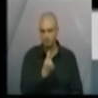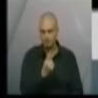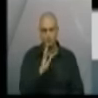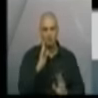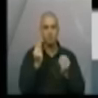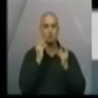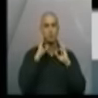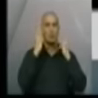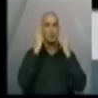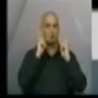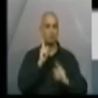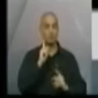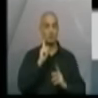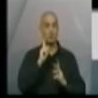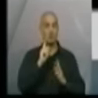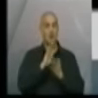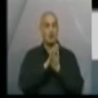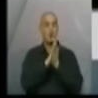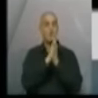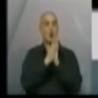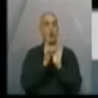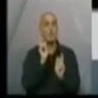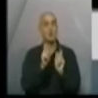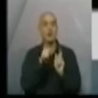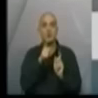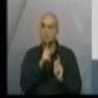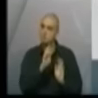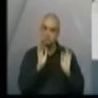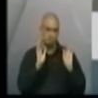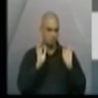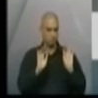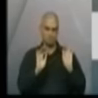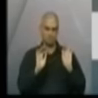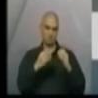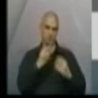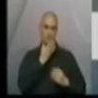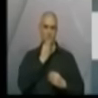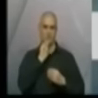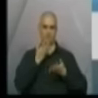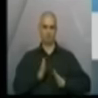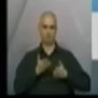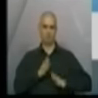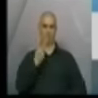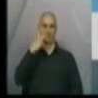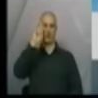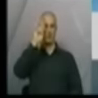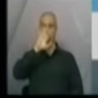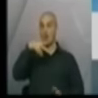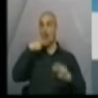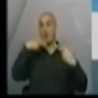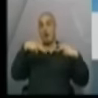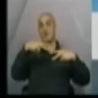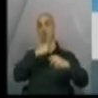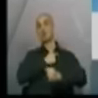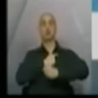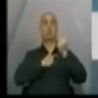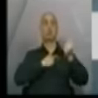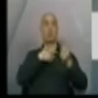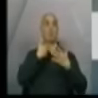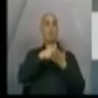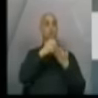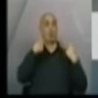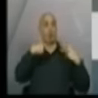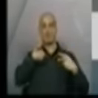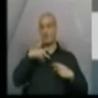מאוד חשובה בבקשה המגמות הדמוגרפיות הם לחלוטין לטובת היהודים כל מה שכל ההפחדות שהשמאל ממשיך להפחיד